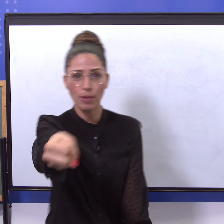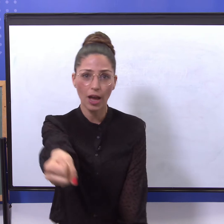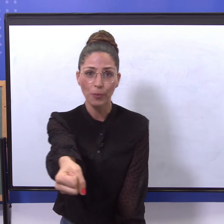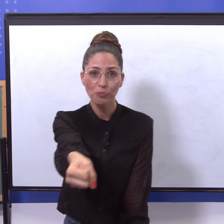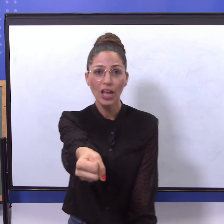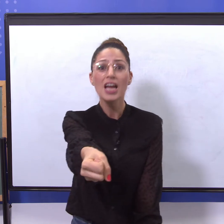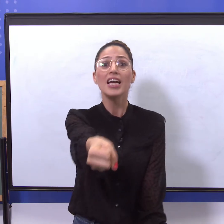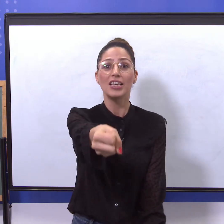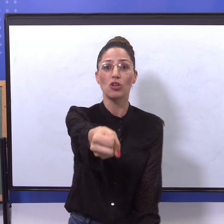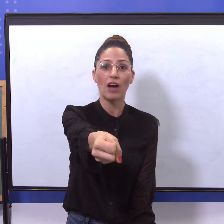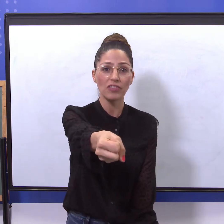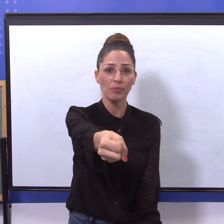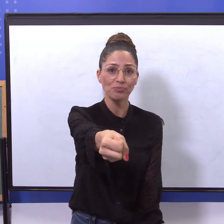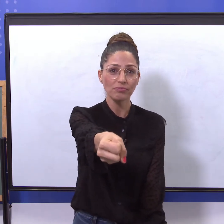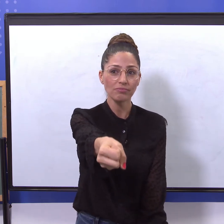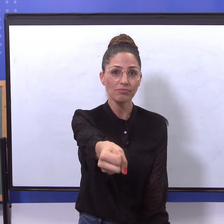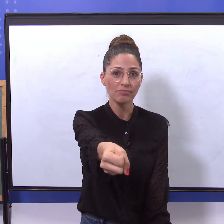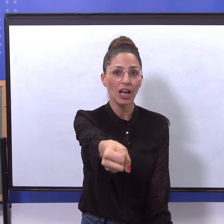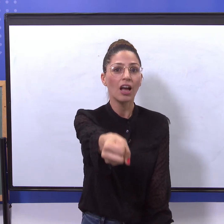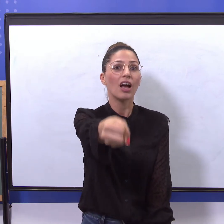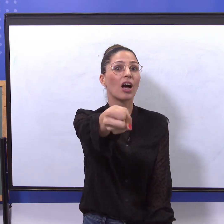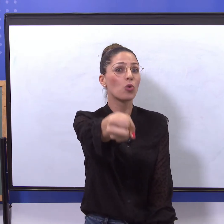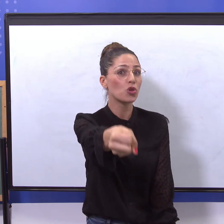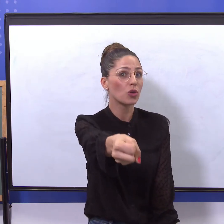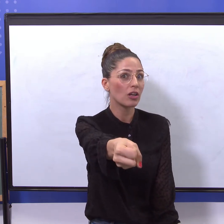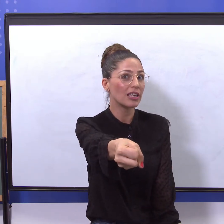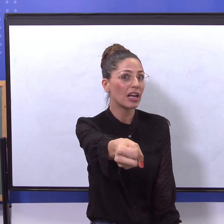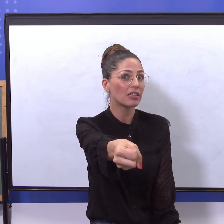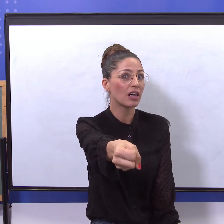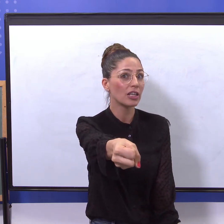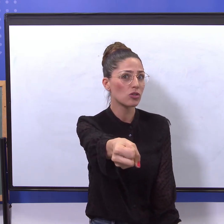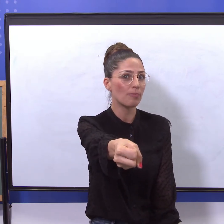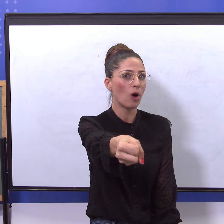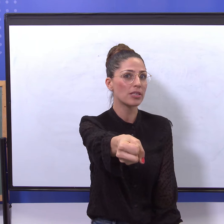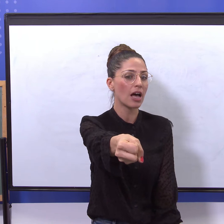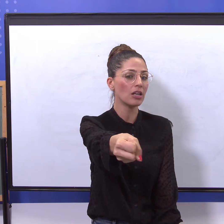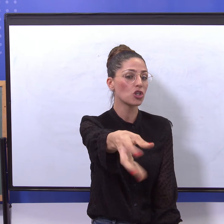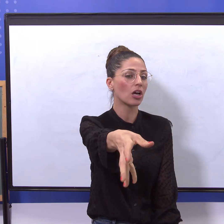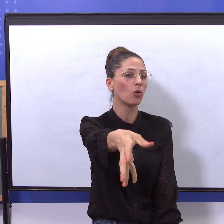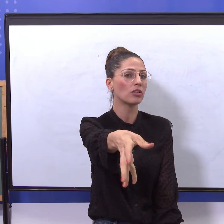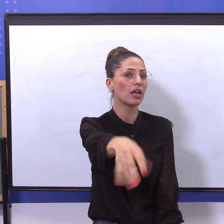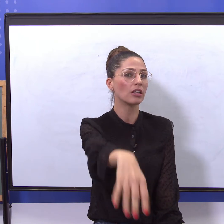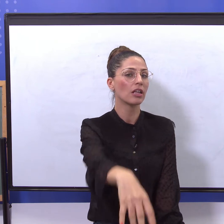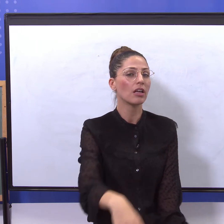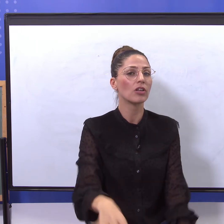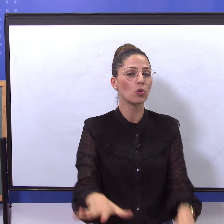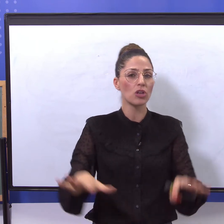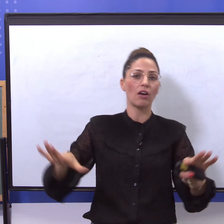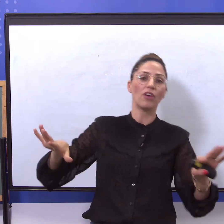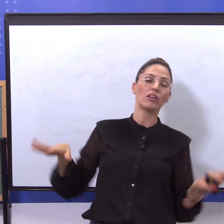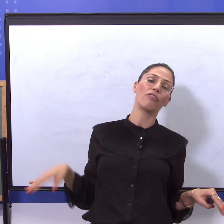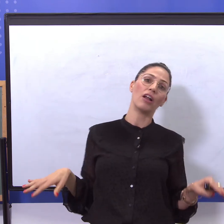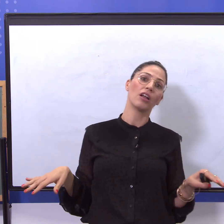מהר, מהר, מהר. הסתובבתם? חכו שהוא יהיה ליד קרית או ספה או מזרן, שחררו את היד.